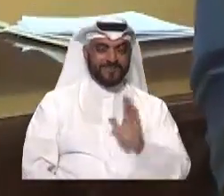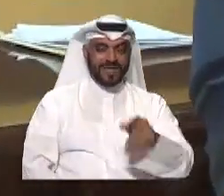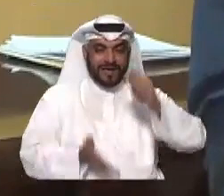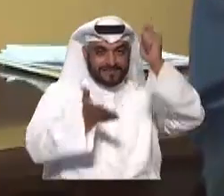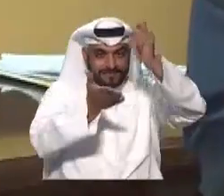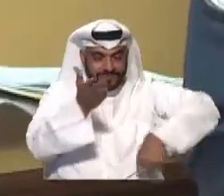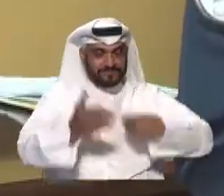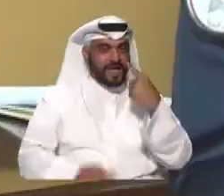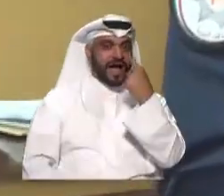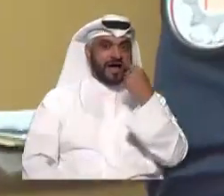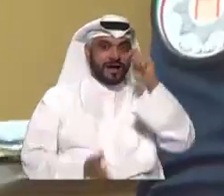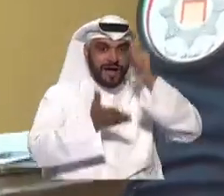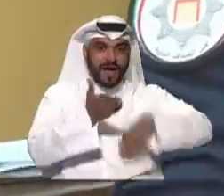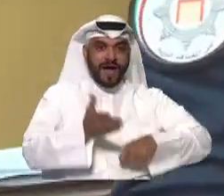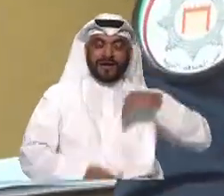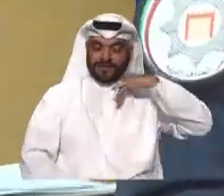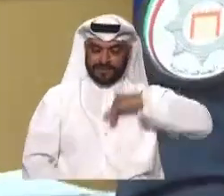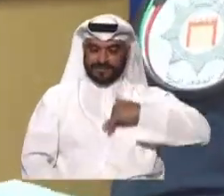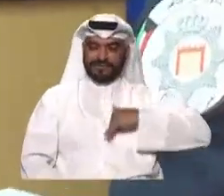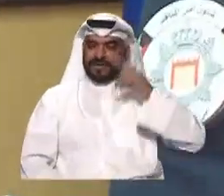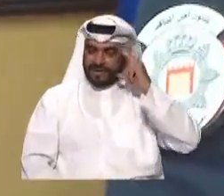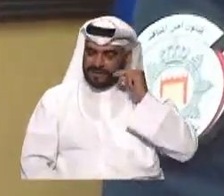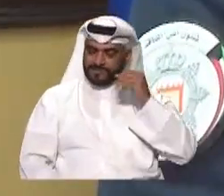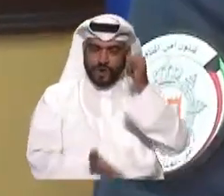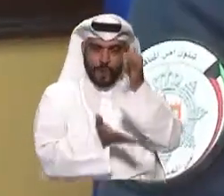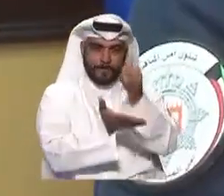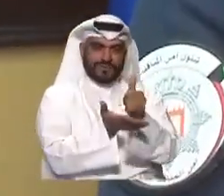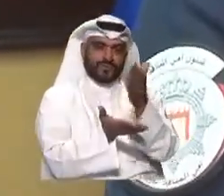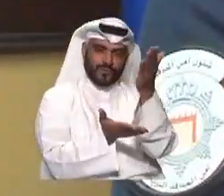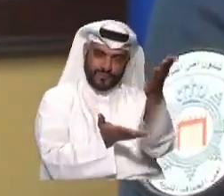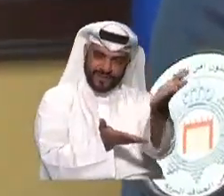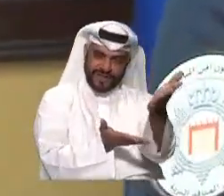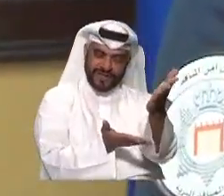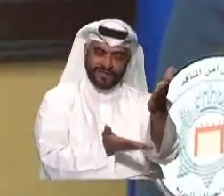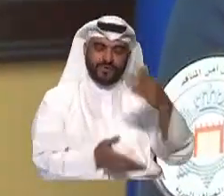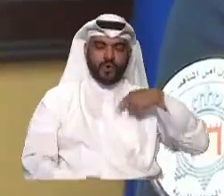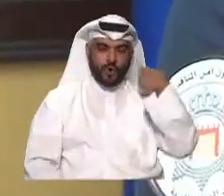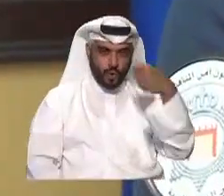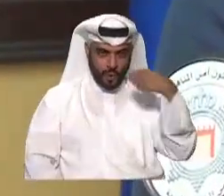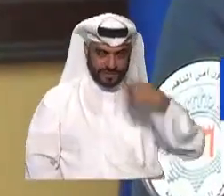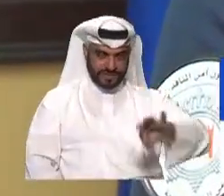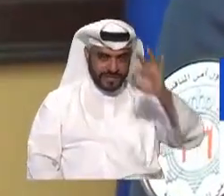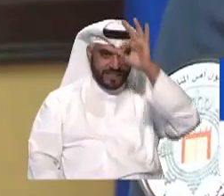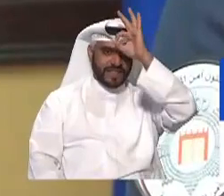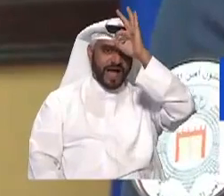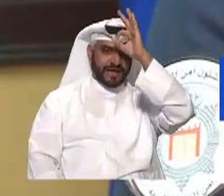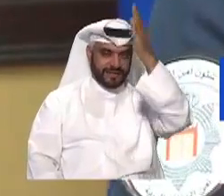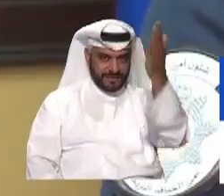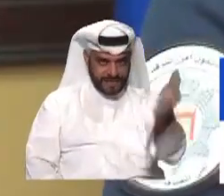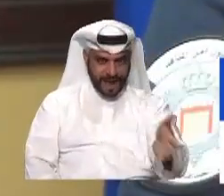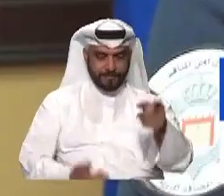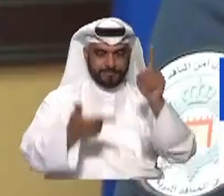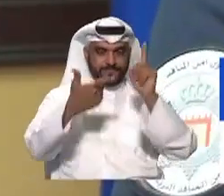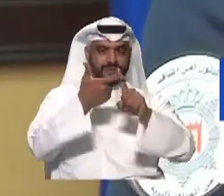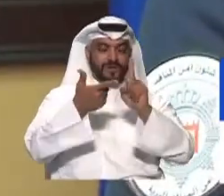القرار هذا نزل رغبة من المسؤولين سيدي معالي وزير الداخلية